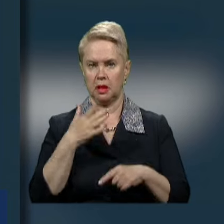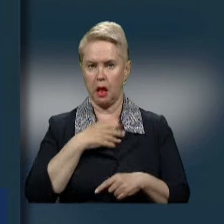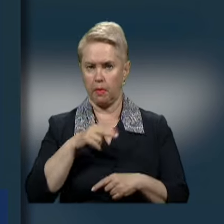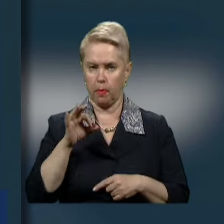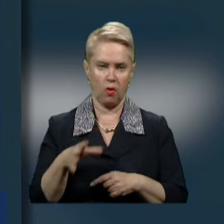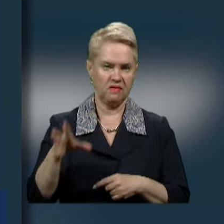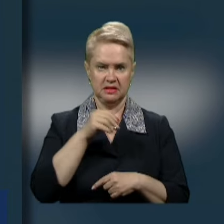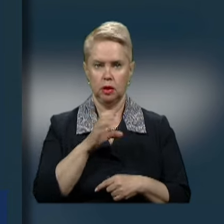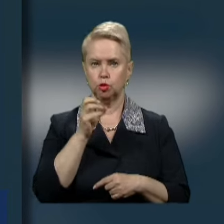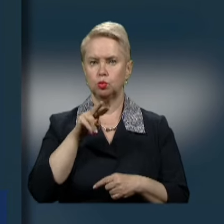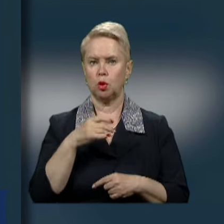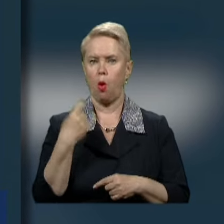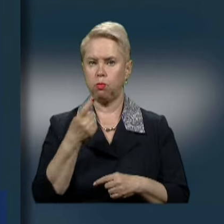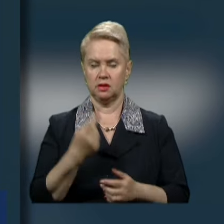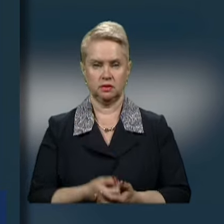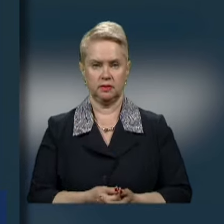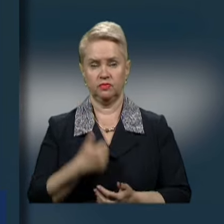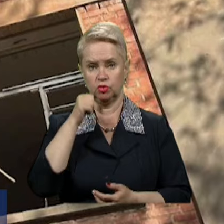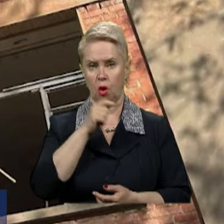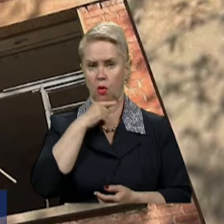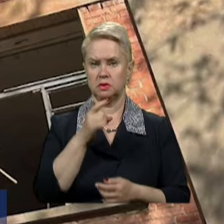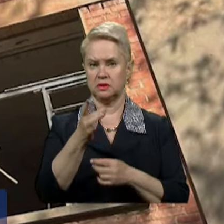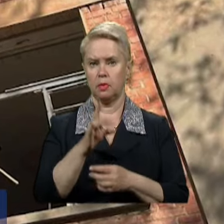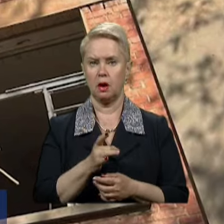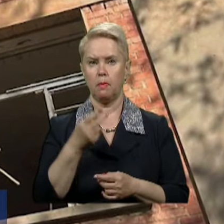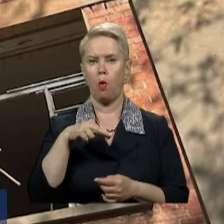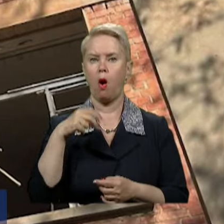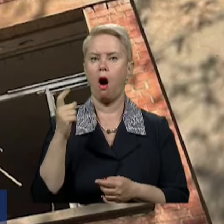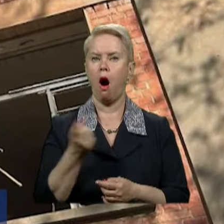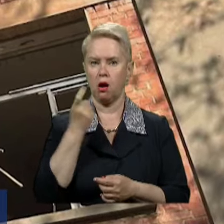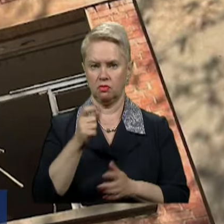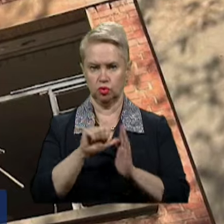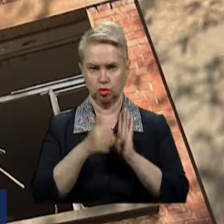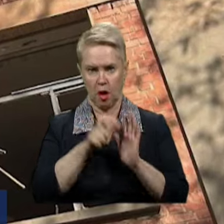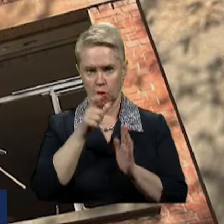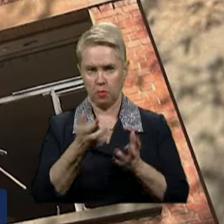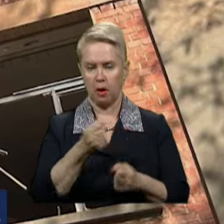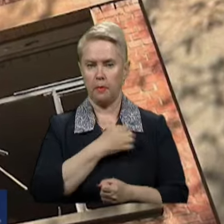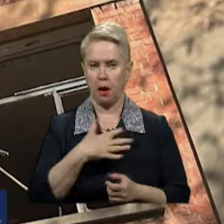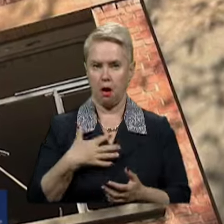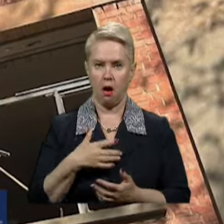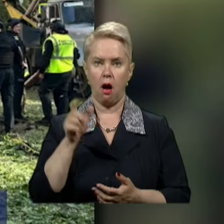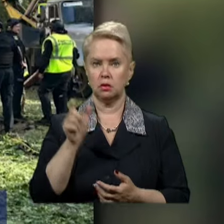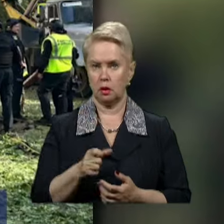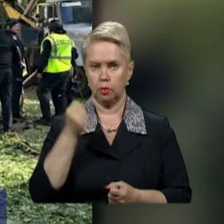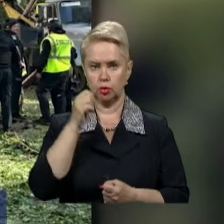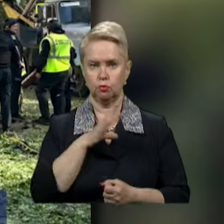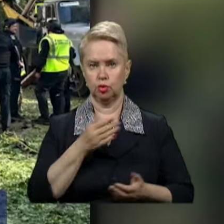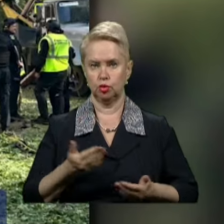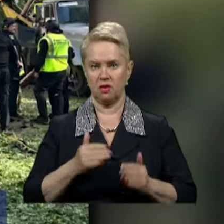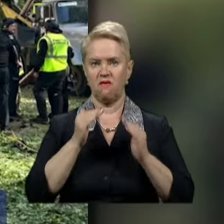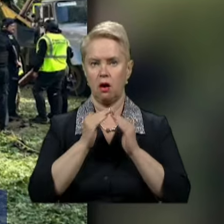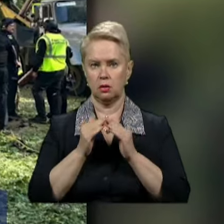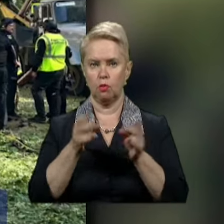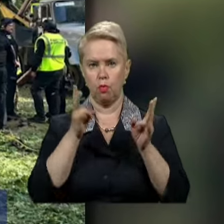ППО. Усі в межах Сумської області. Вчора ж окупанти запустили ракети по Харкову. 16 людей отримали поранення. Під ударом були житлові